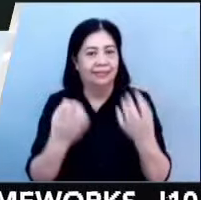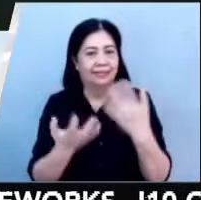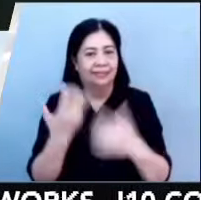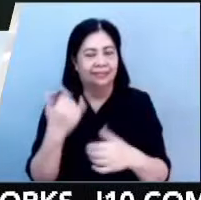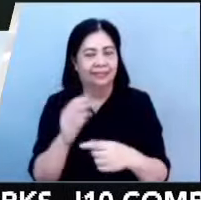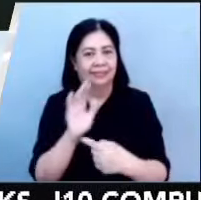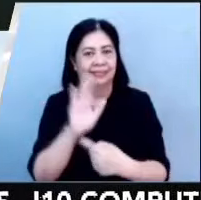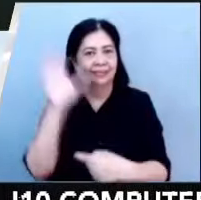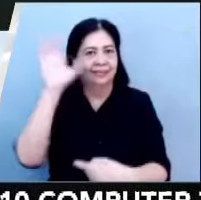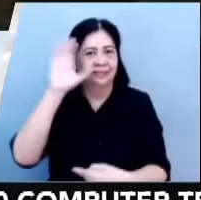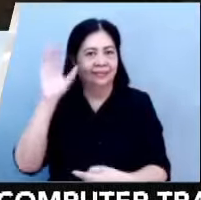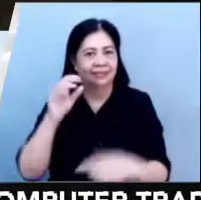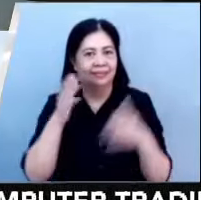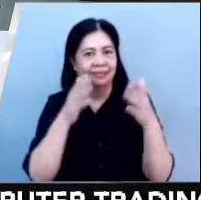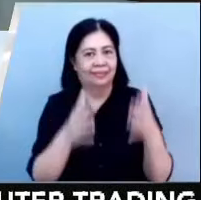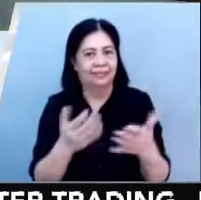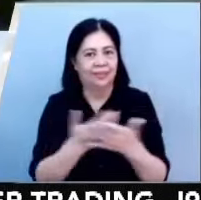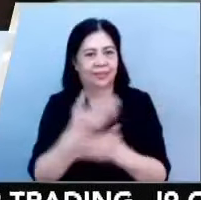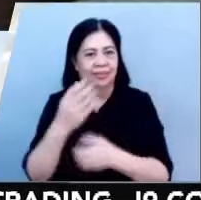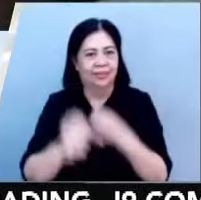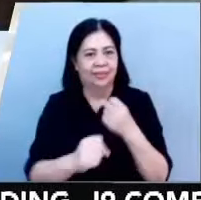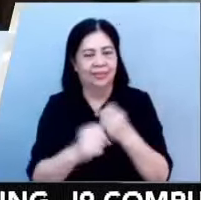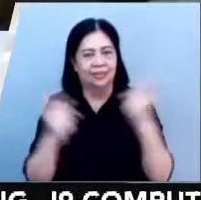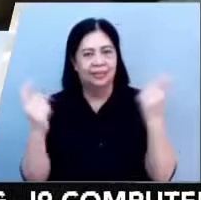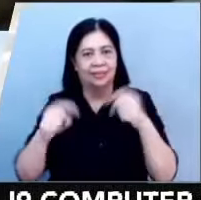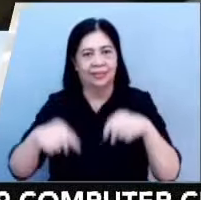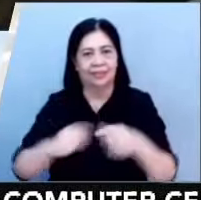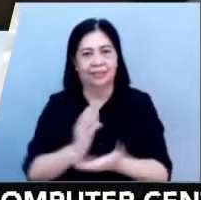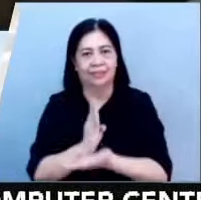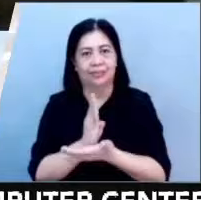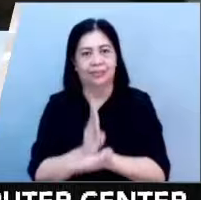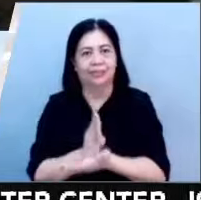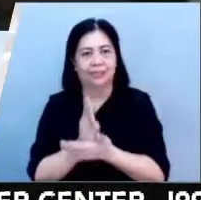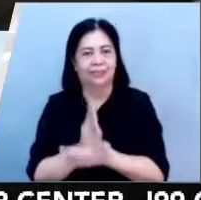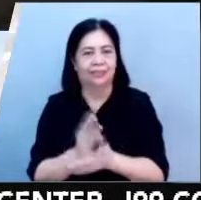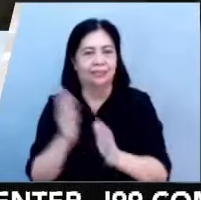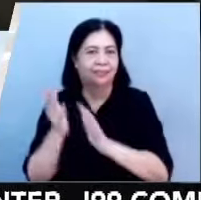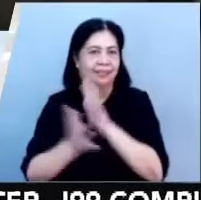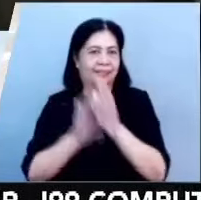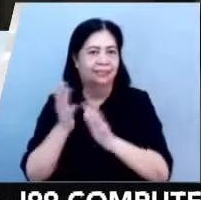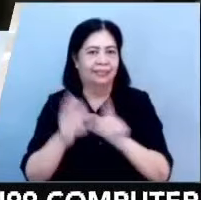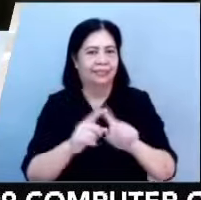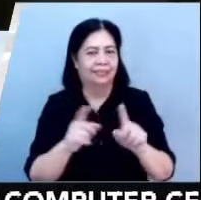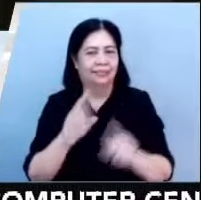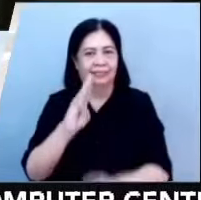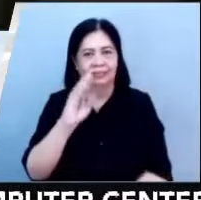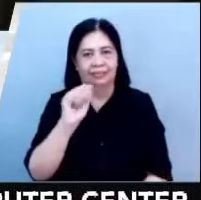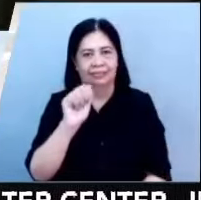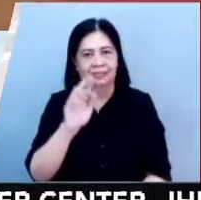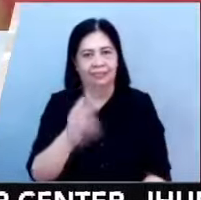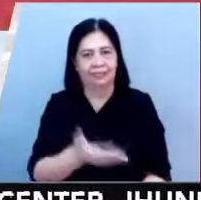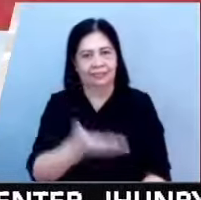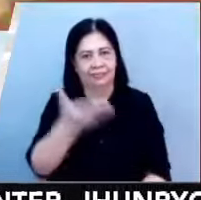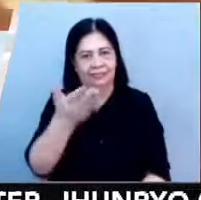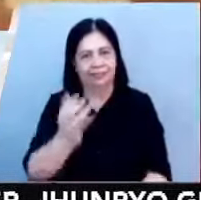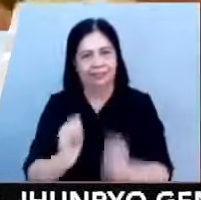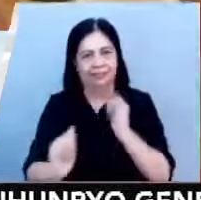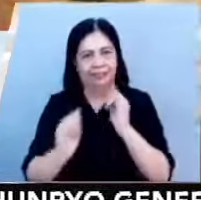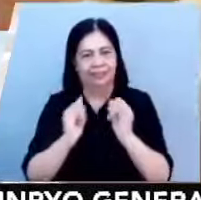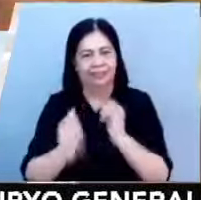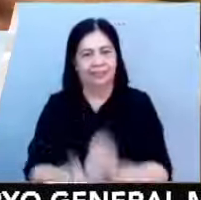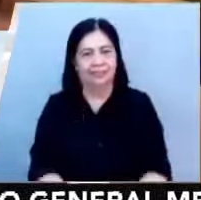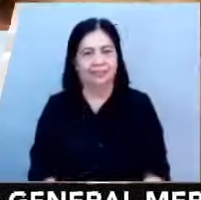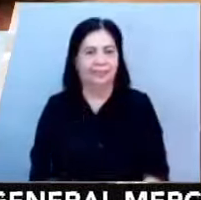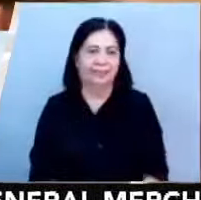kakaibang paraan ng New Year celebration dito sa Boracay, ang party sa ilang bar. Narito po ang panayam natin sa ilang turista.